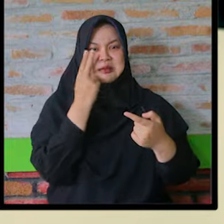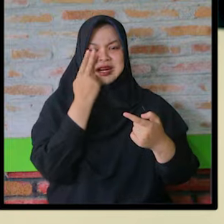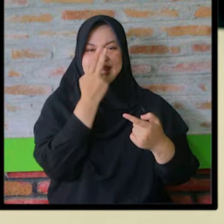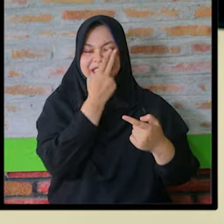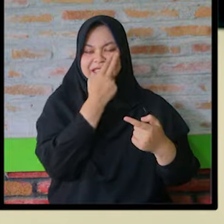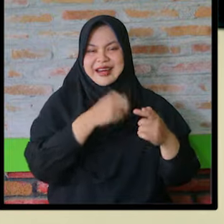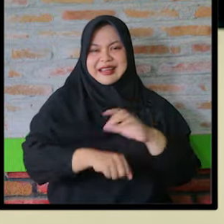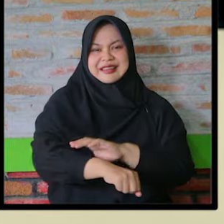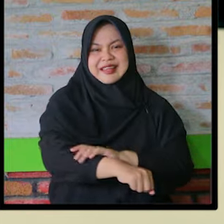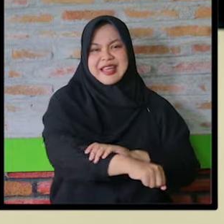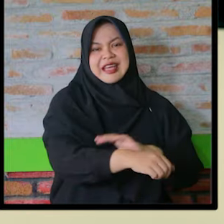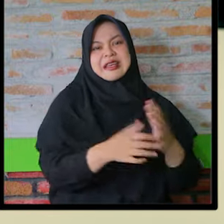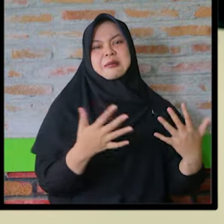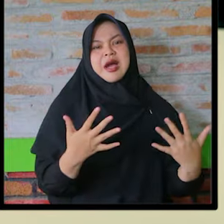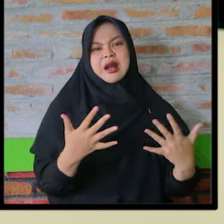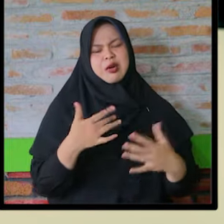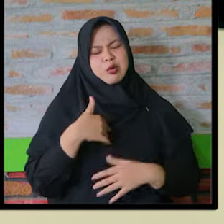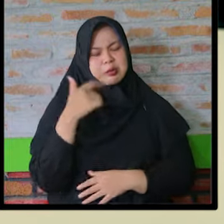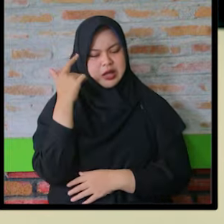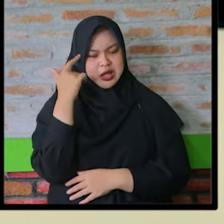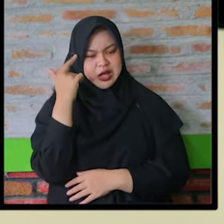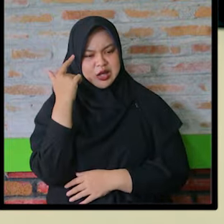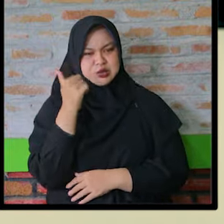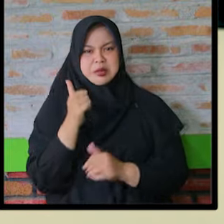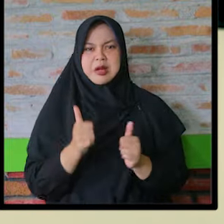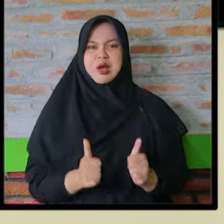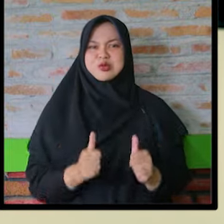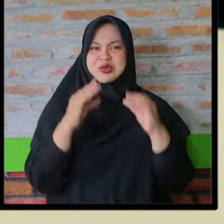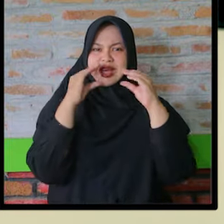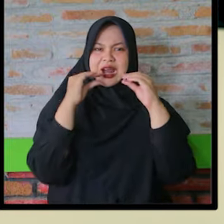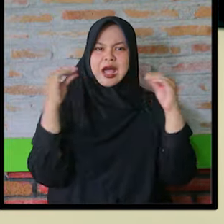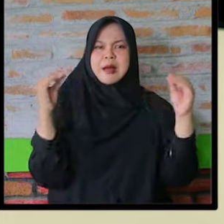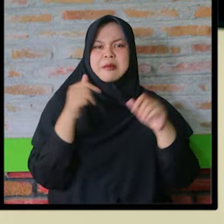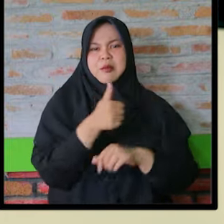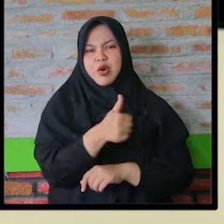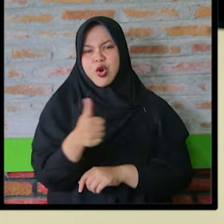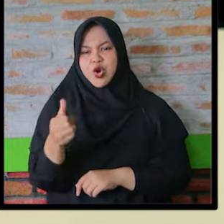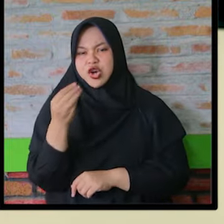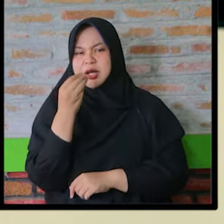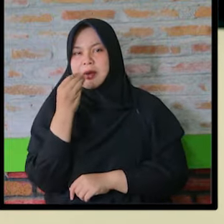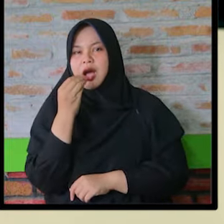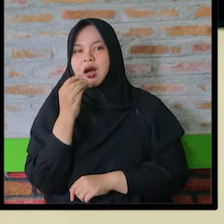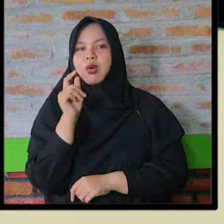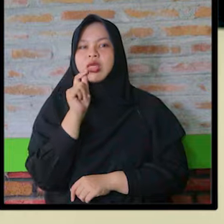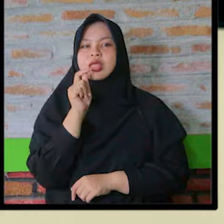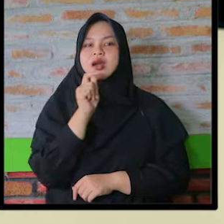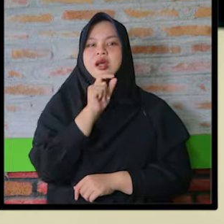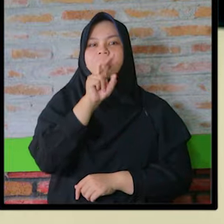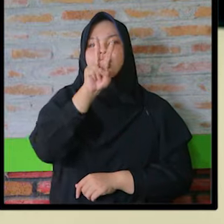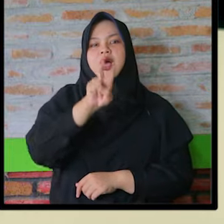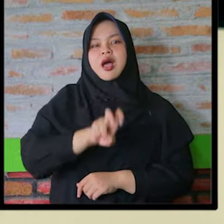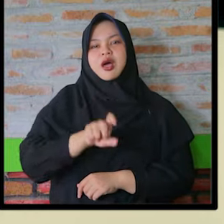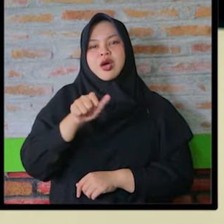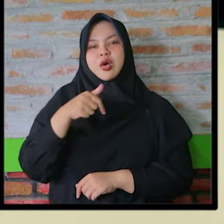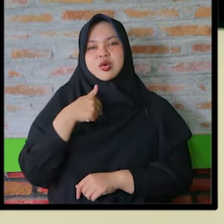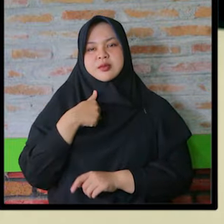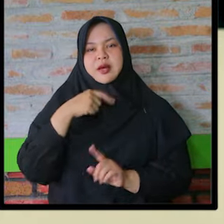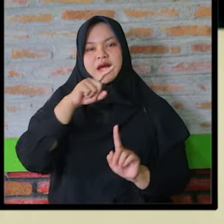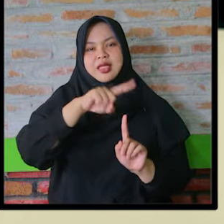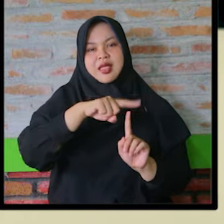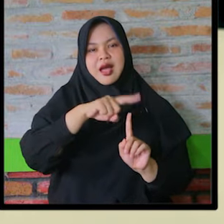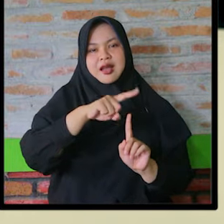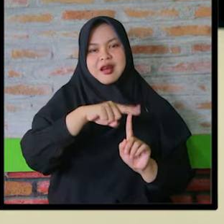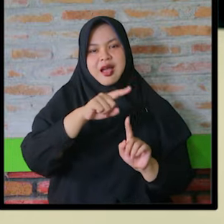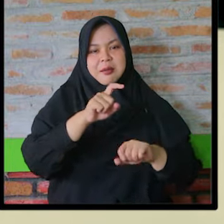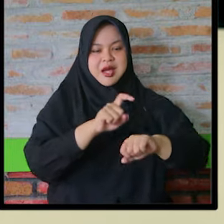rumangsaku wis apik gitu wis Rah Monggo anu ini dimakan Oh Ternyata harus pakai e tanda Oh